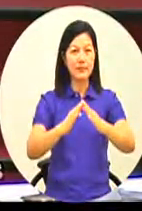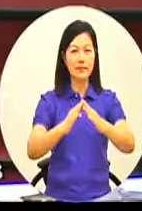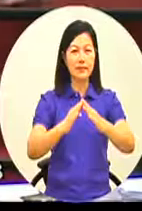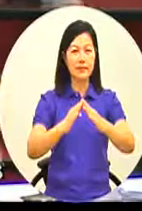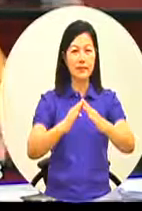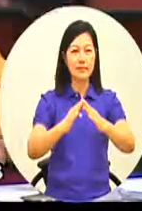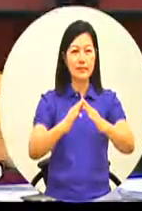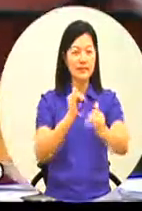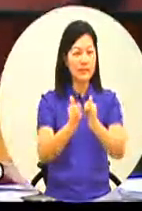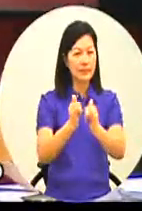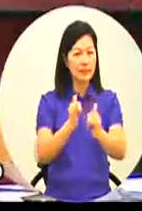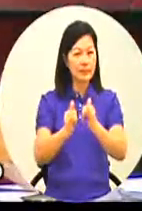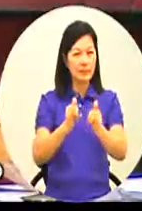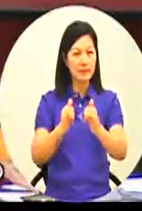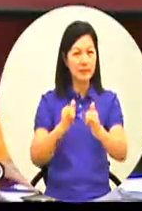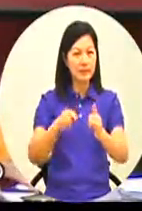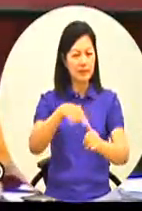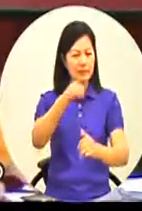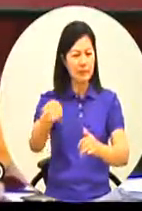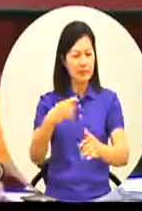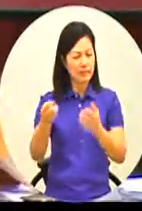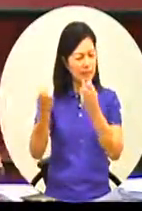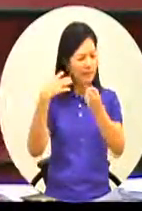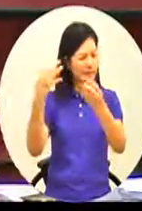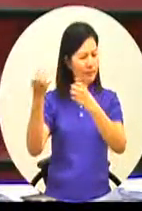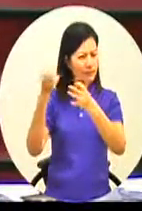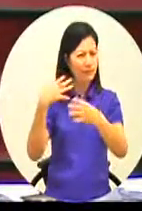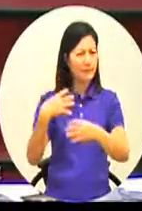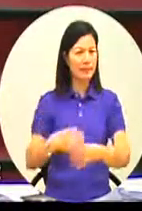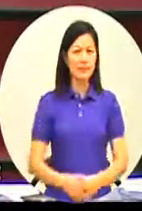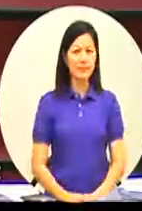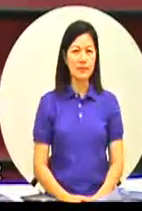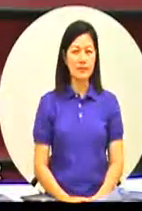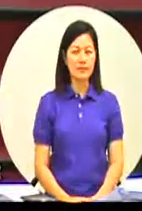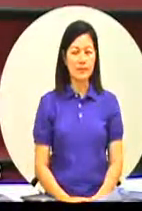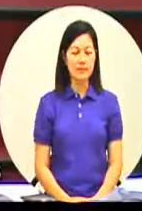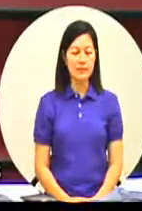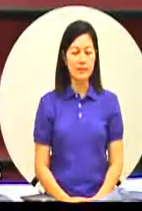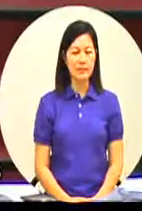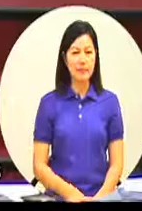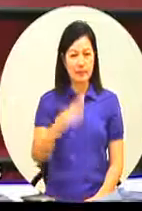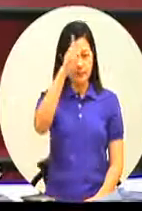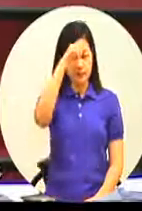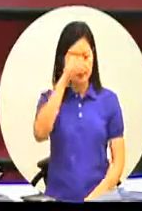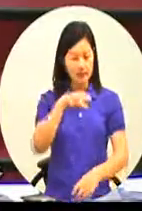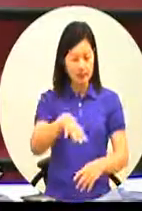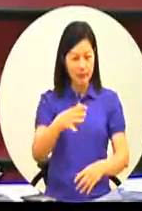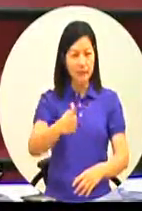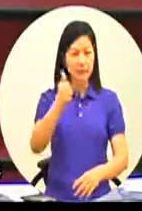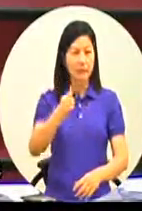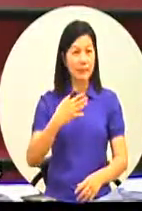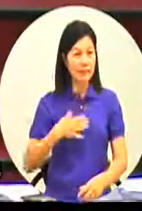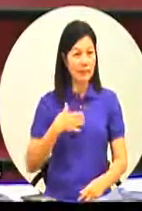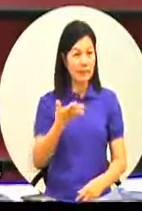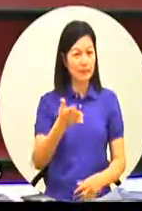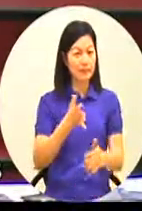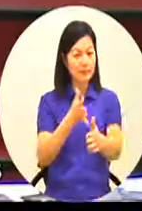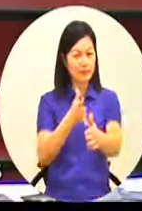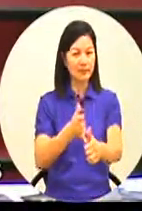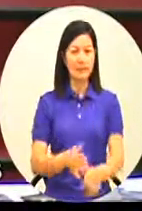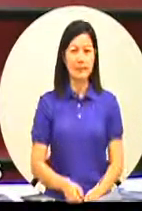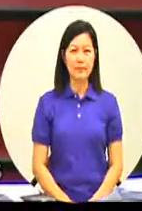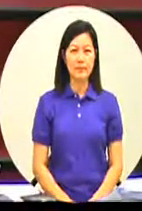市民有一个反映的声音。咱的吴局长敢知影？来请教咱的吴局长一下来。 来，请